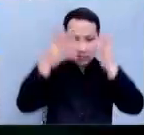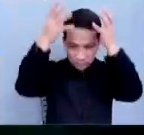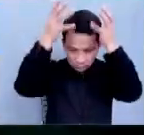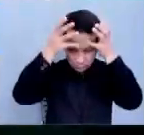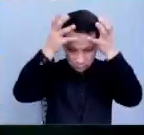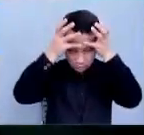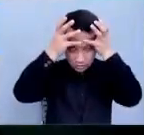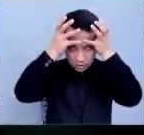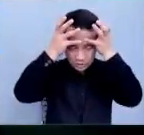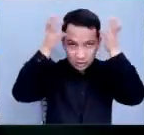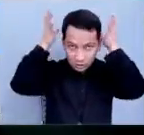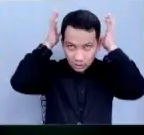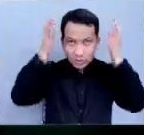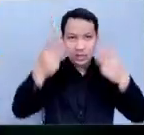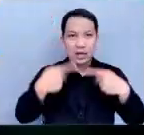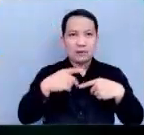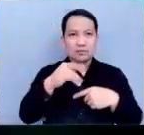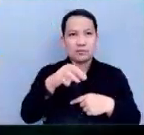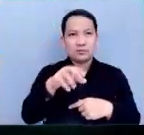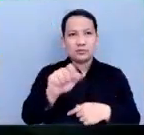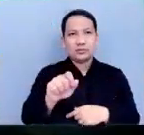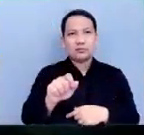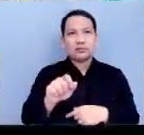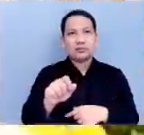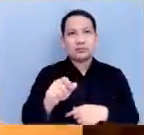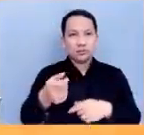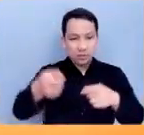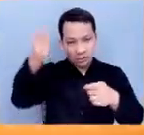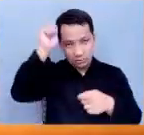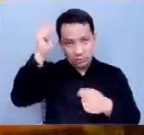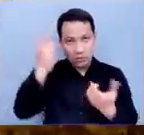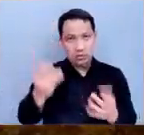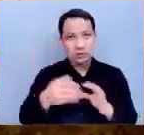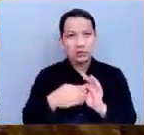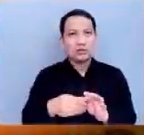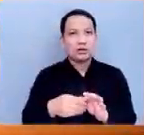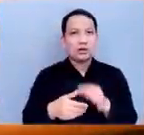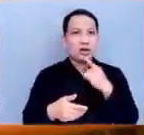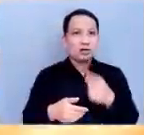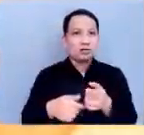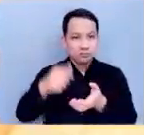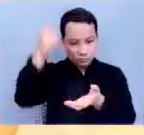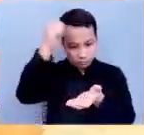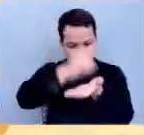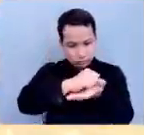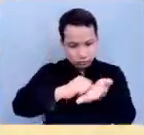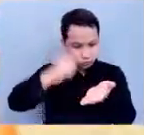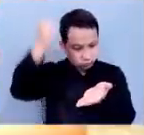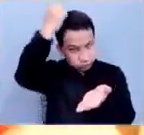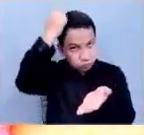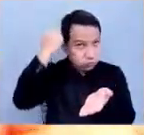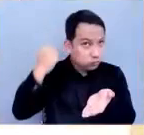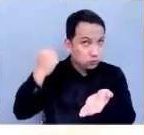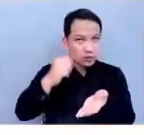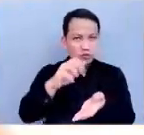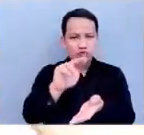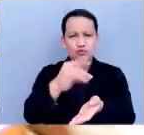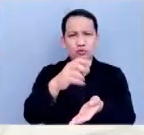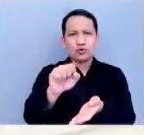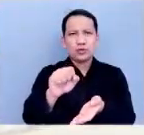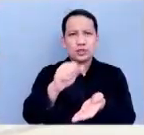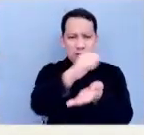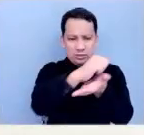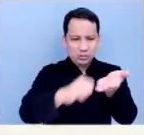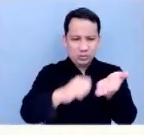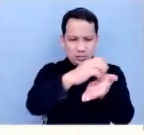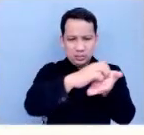buhok sa formulation ng mayroong permethrin. Saka banlawan ng buhok. Gumamit rin po ng suyod para matanggal ang lisa o itlog, maging ang mga maliliit na kuto na